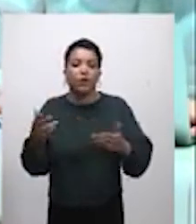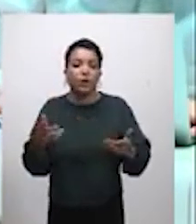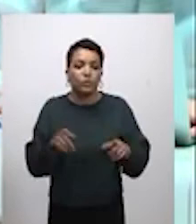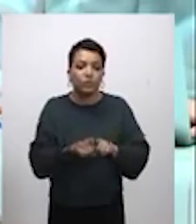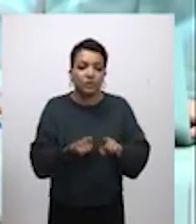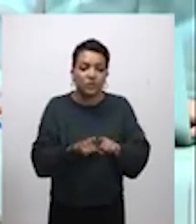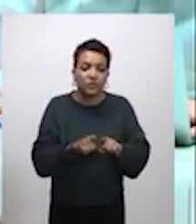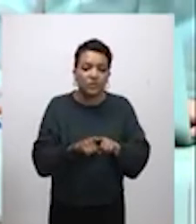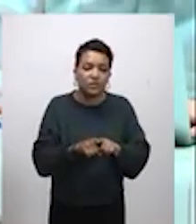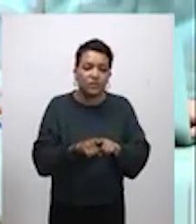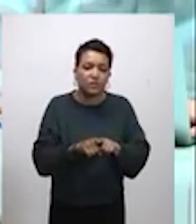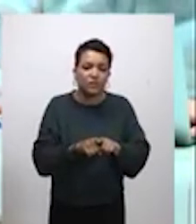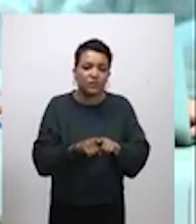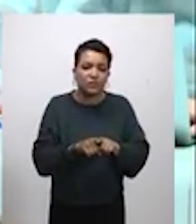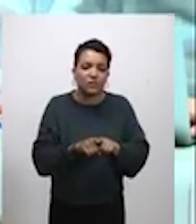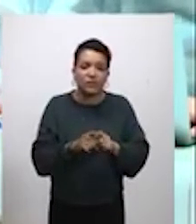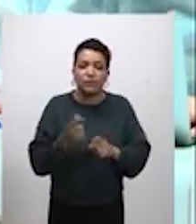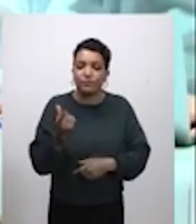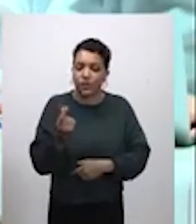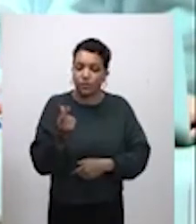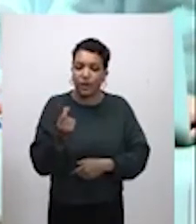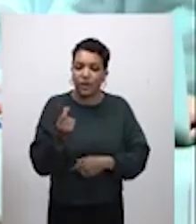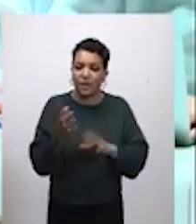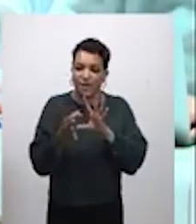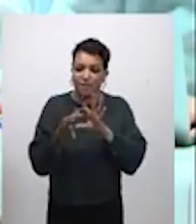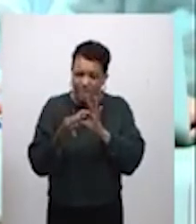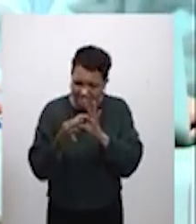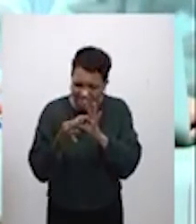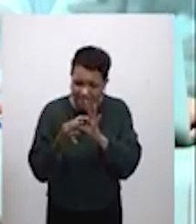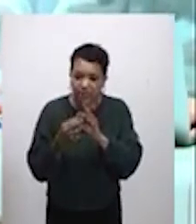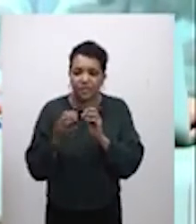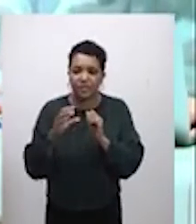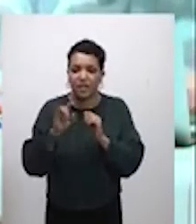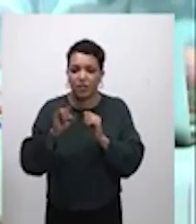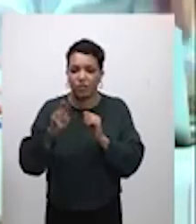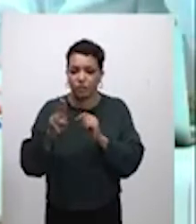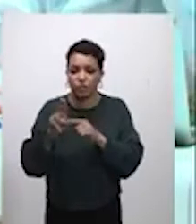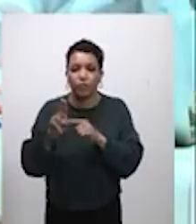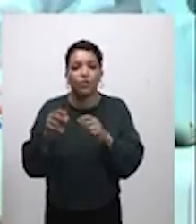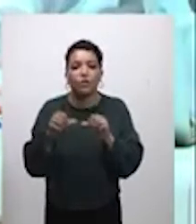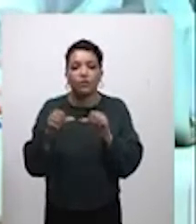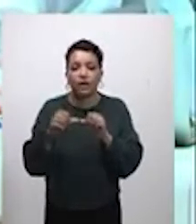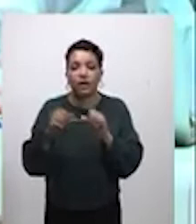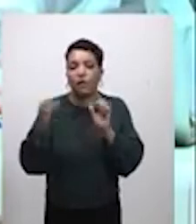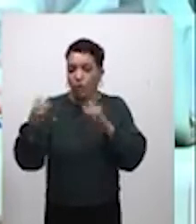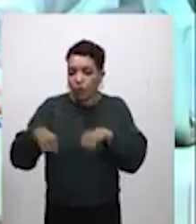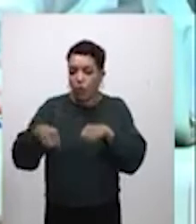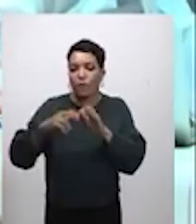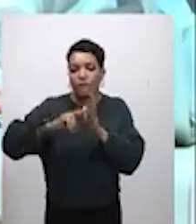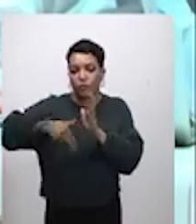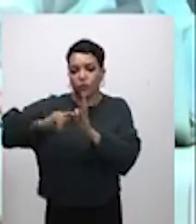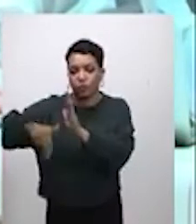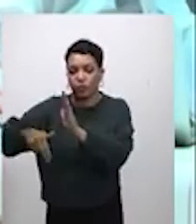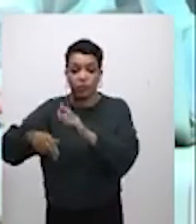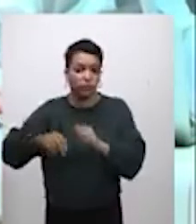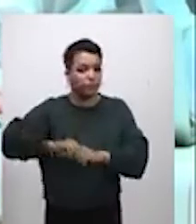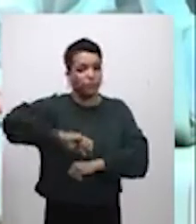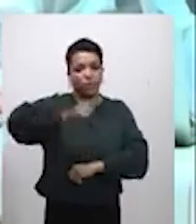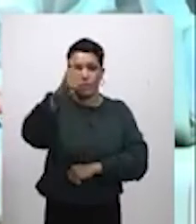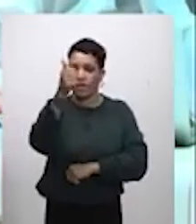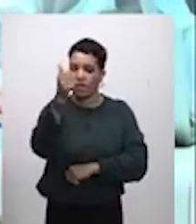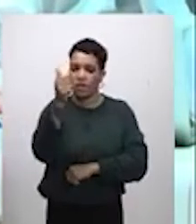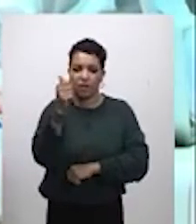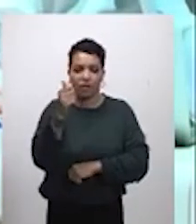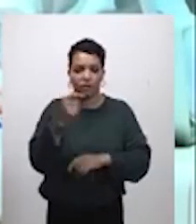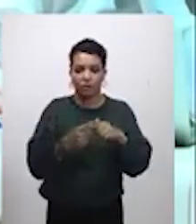renforcé le partenariat avec le CHU par la signature d'une convention C'est une première en France, il y a quelques semaines.